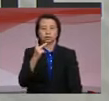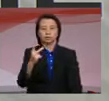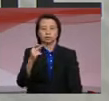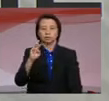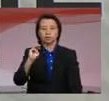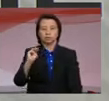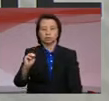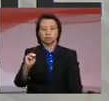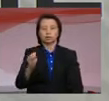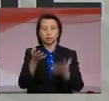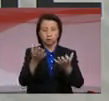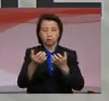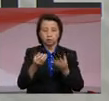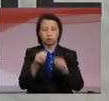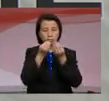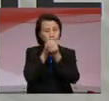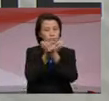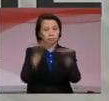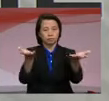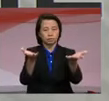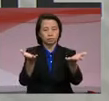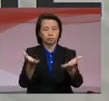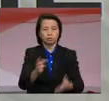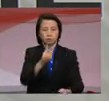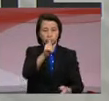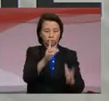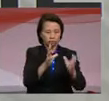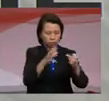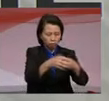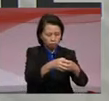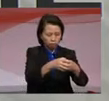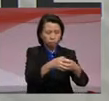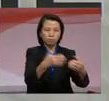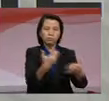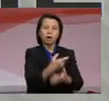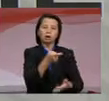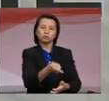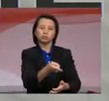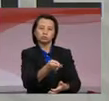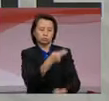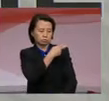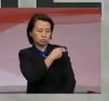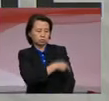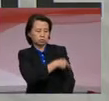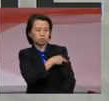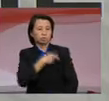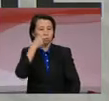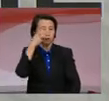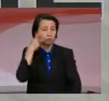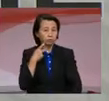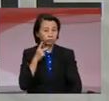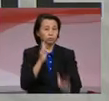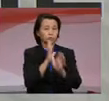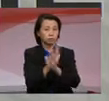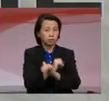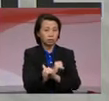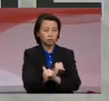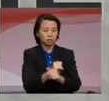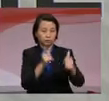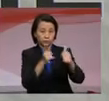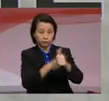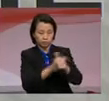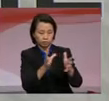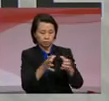Kementerian Kesihatan ingin memaklumkan sebuah kluster baru yang melibatkan sebuah hospital di Kuching, Sarawak, iaitu kes